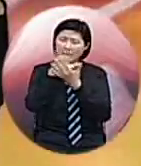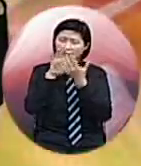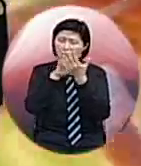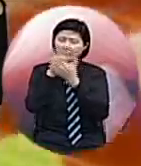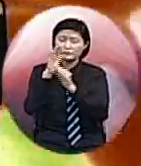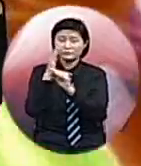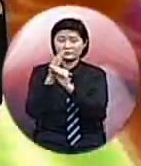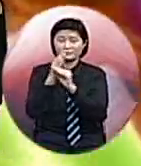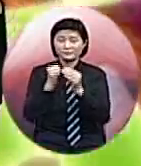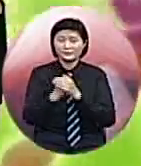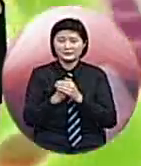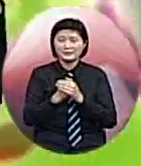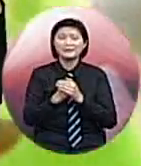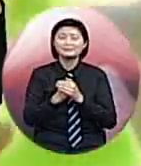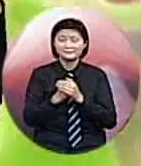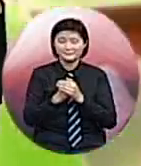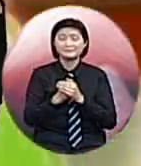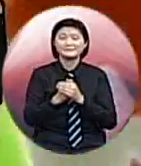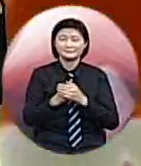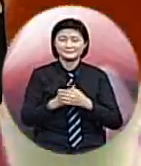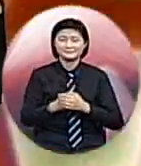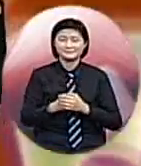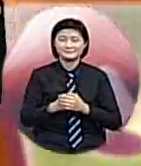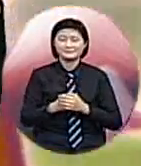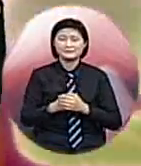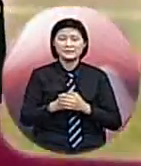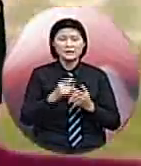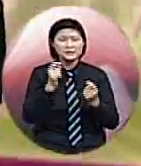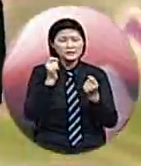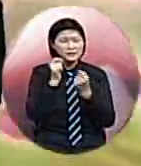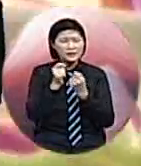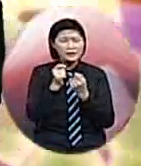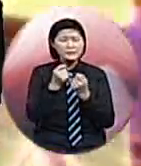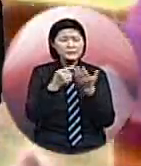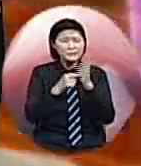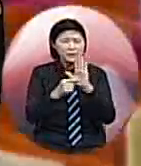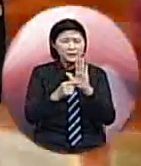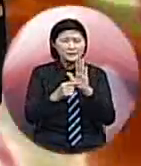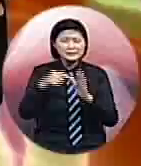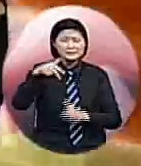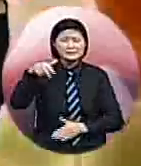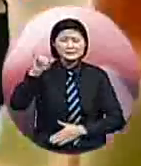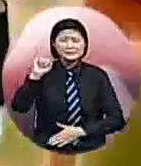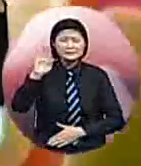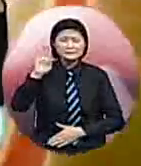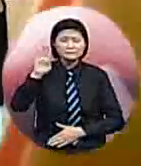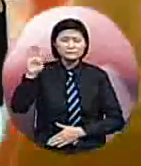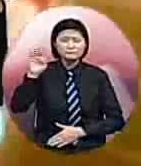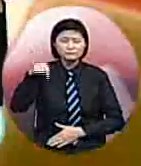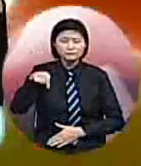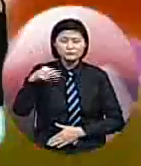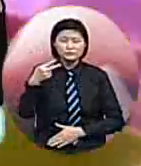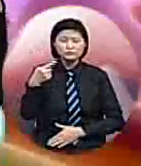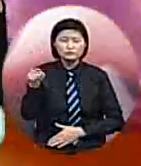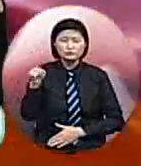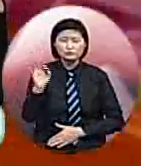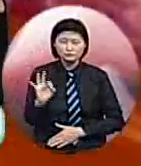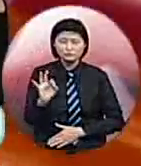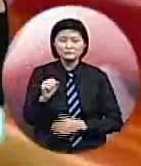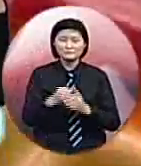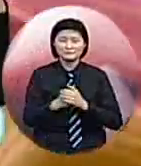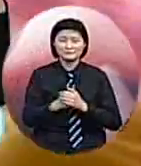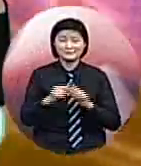있어요. 아, 찌뿌둥한 날씨네요. 그래. 예, 바로 거의 표현한 게 간단해. 찌뿌둥한 날씨요. 예,